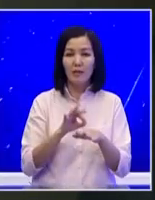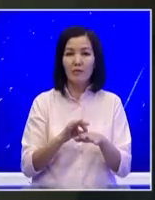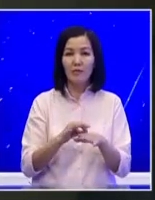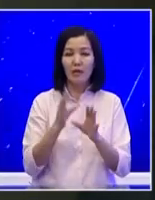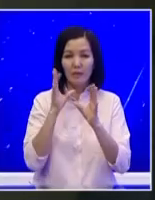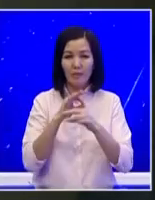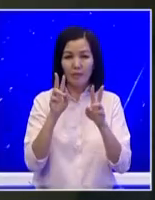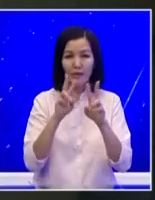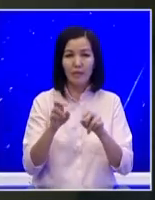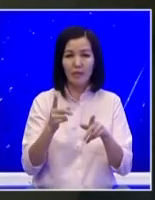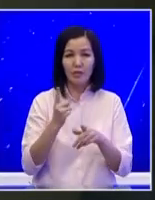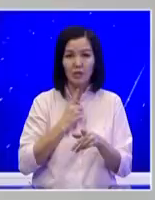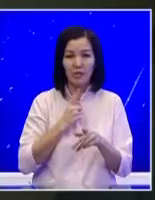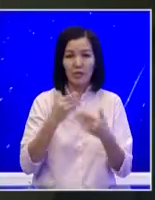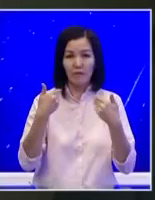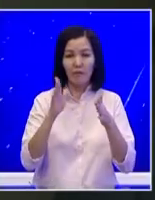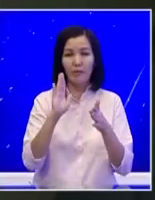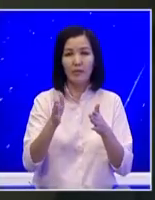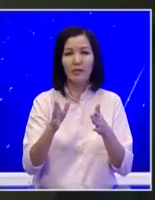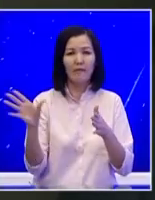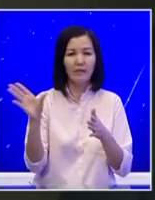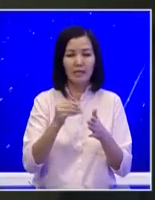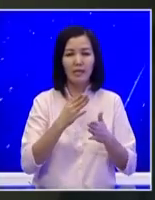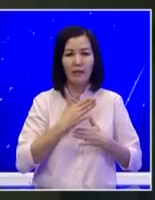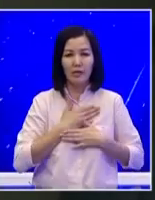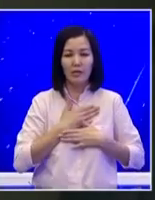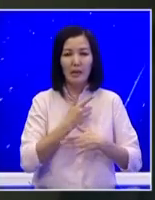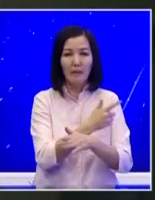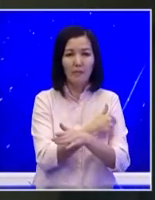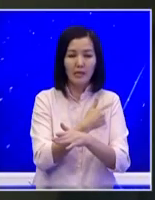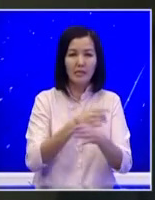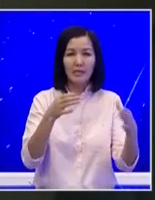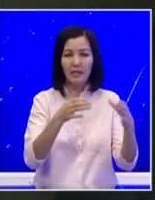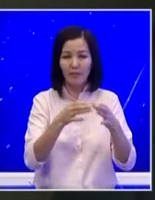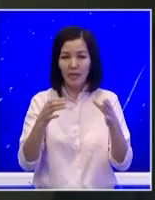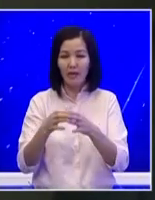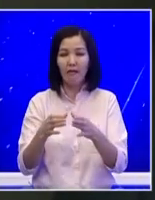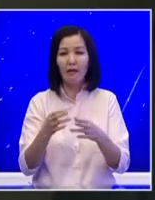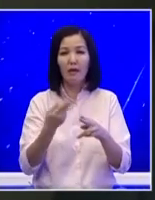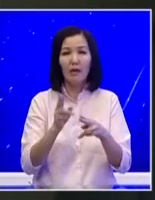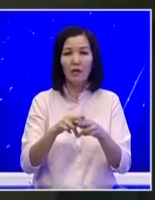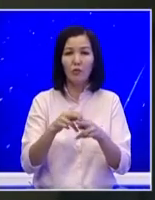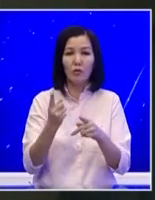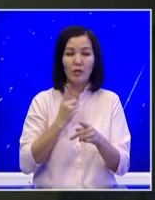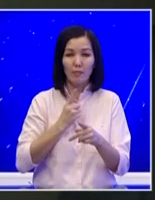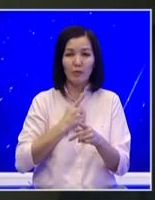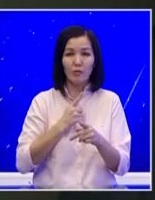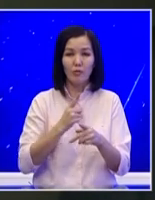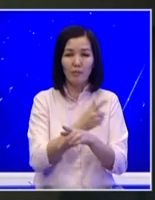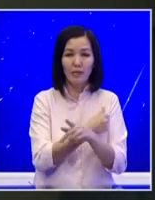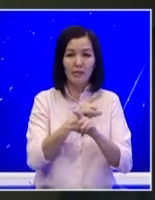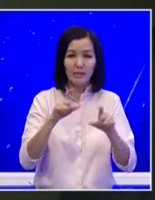анализы, ожидается выписка. Все наши медицинские бригады, которые стоят как на посту, так и в